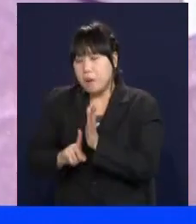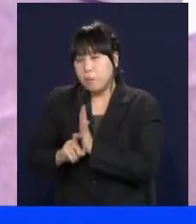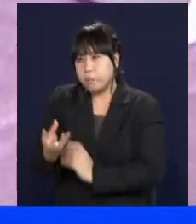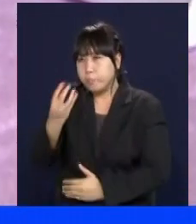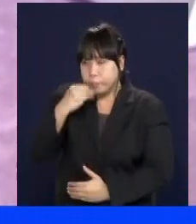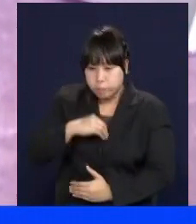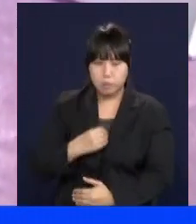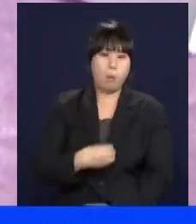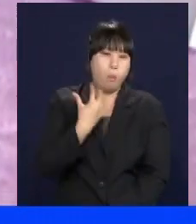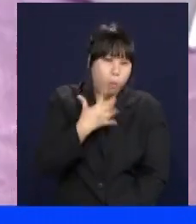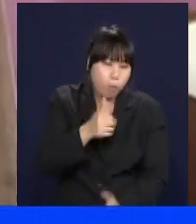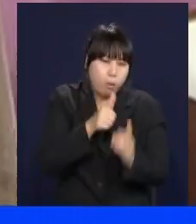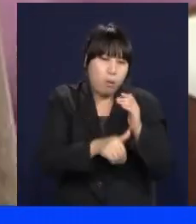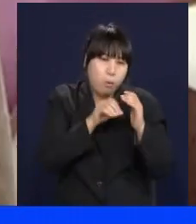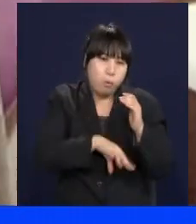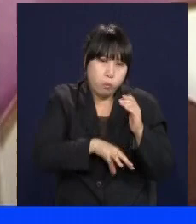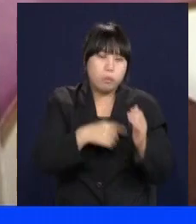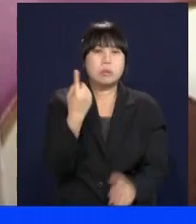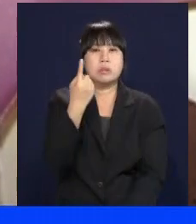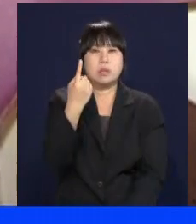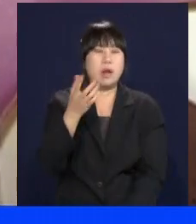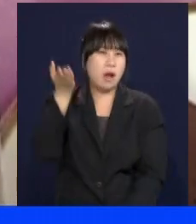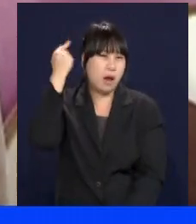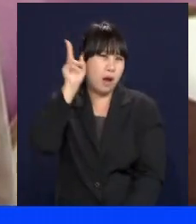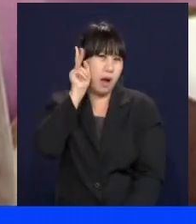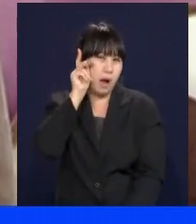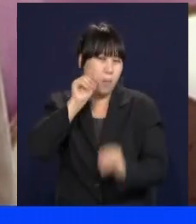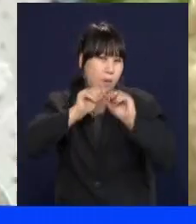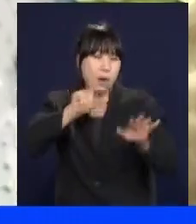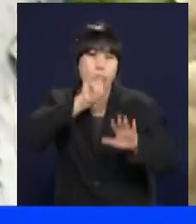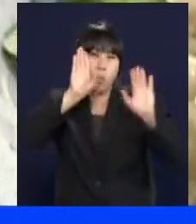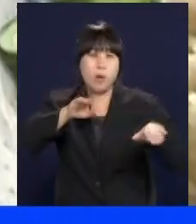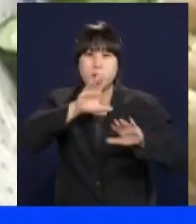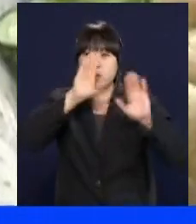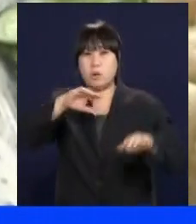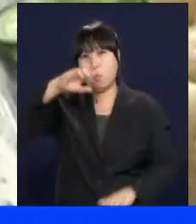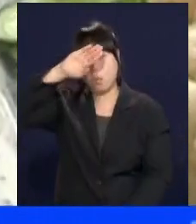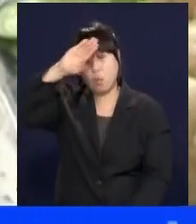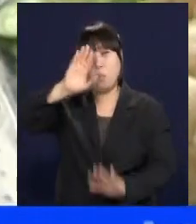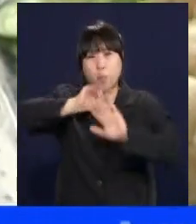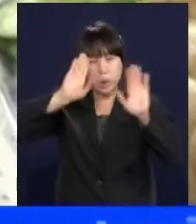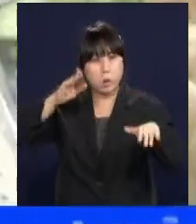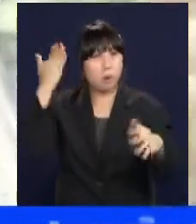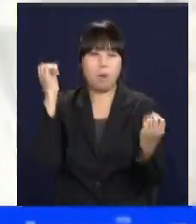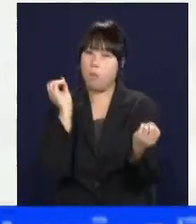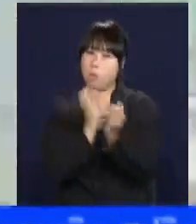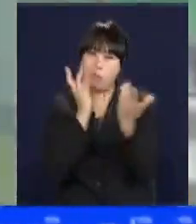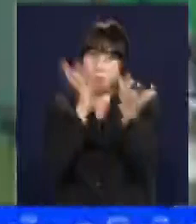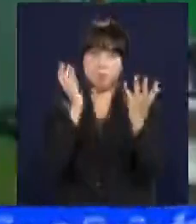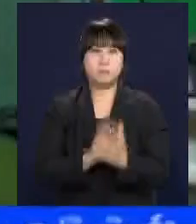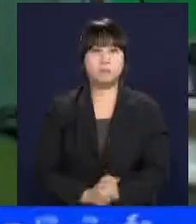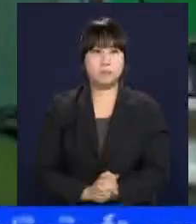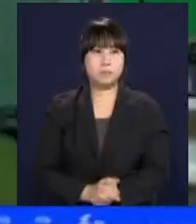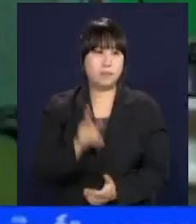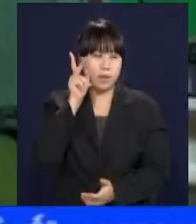จากโรคอาหารเป็นพิษเท่านั้นไม่เหมือนช่วงที่มีข่าวการระบาดของไข้หวัดนกที่ได้รับผลกระทบเป็นวงกว้างทีมข่าว